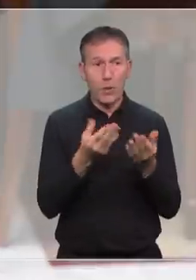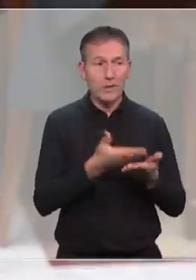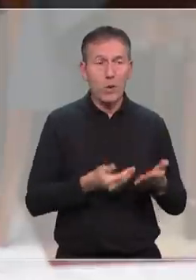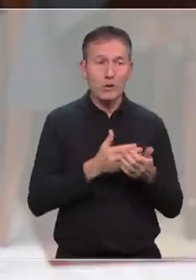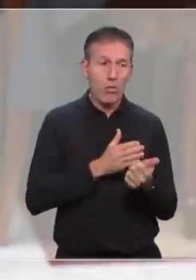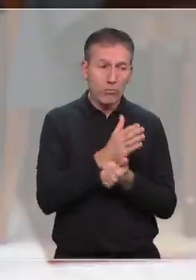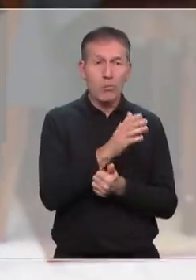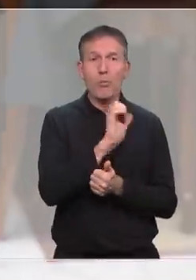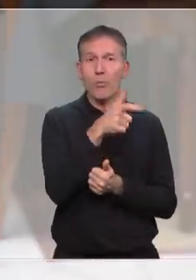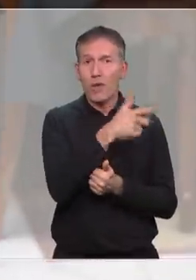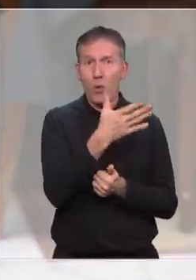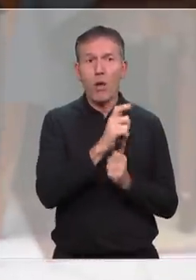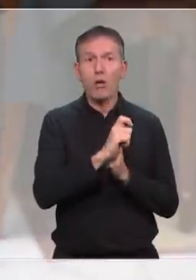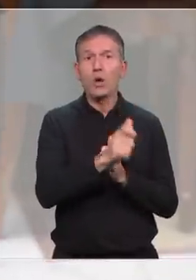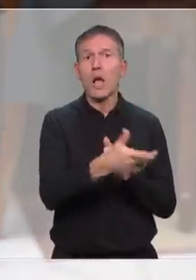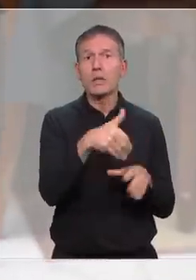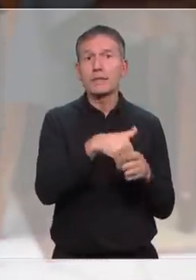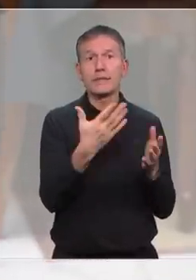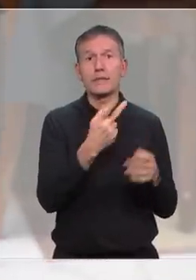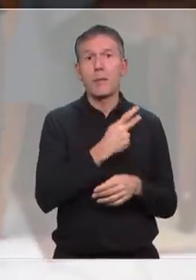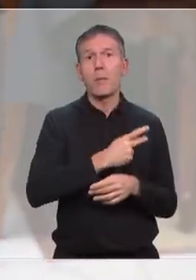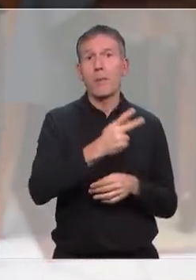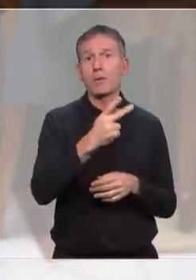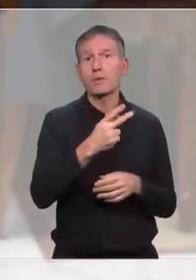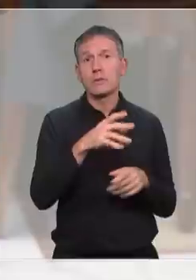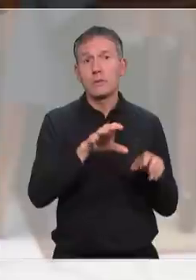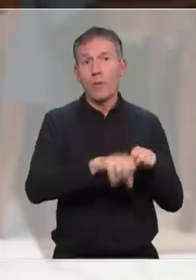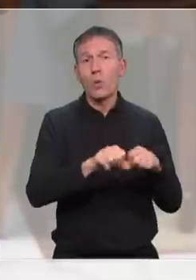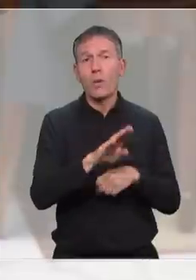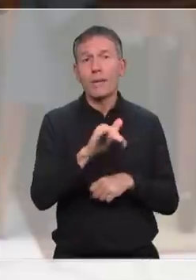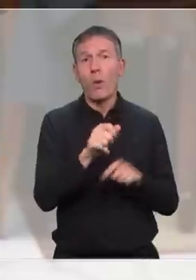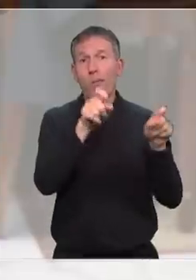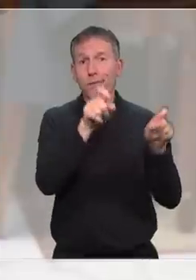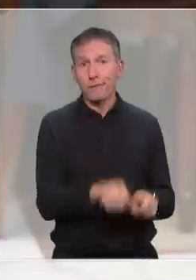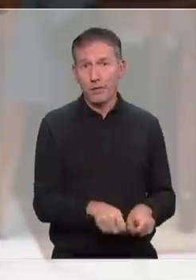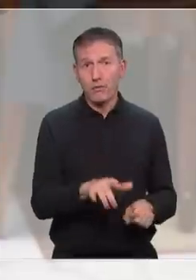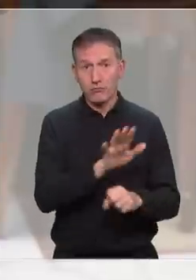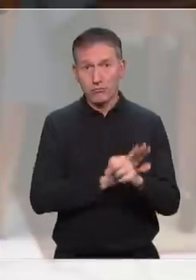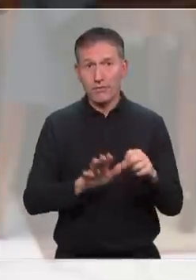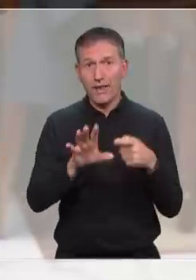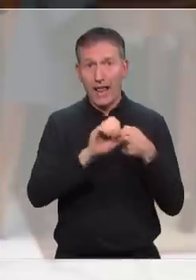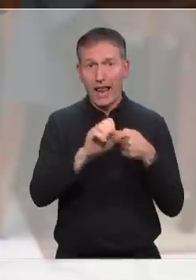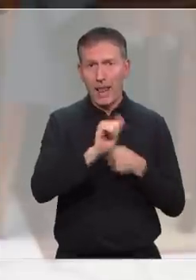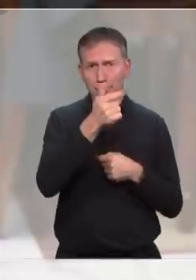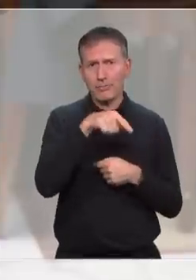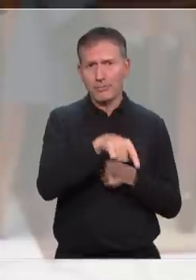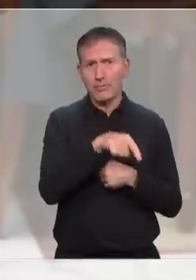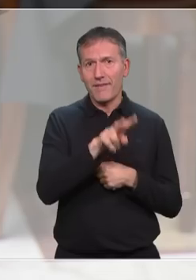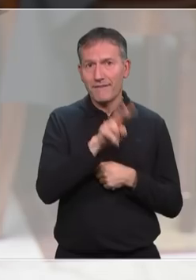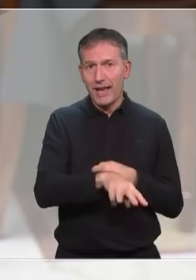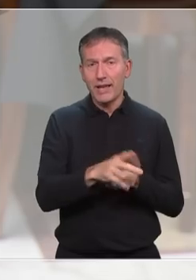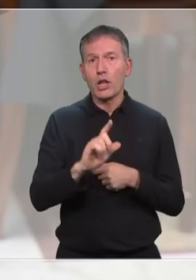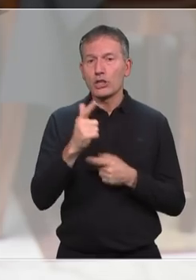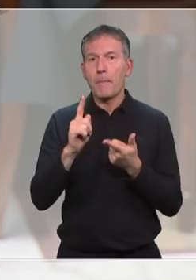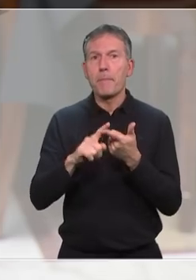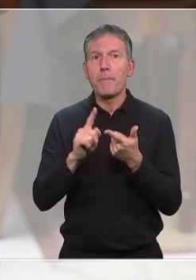première, c'est effectivement les effets de dégradation de la consommation de produits bio. Et c'est en particulier vrai sur le lait, plus que sur d'autres secteurs du bio. Le